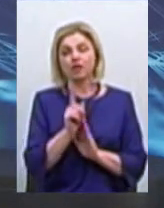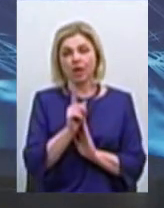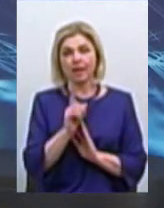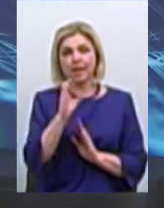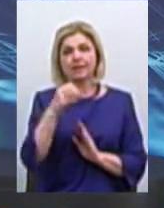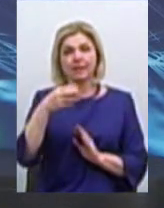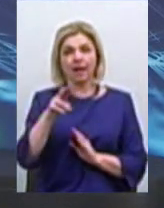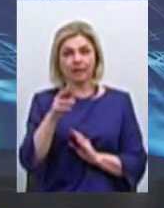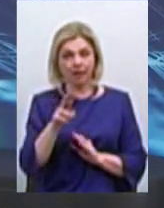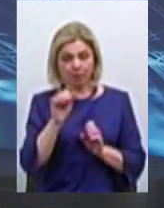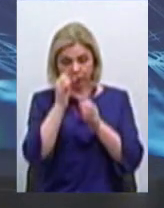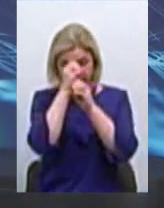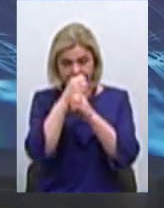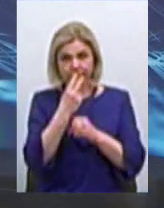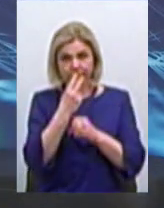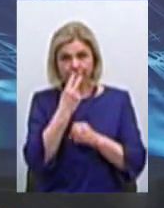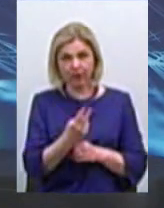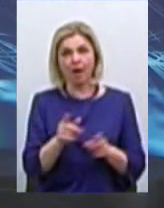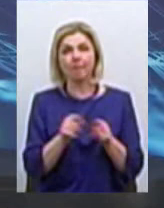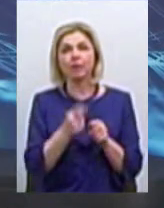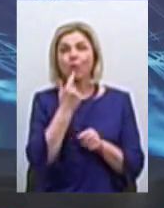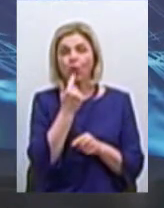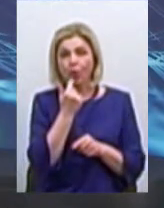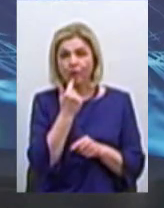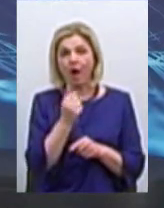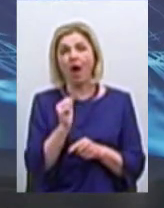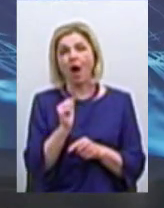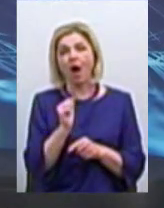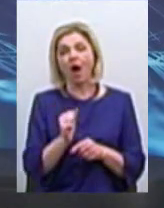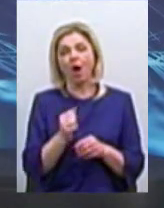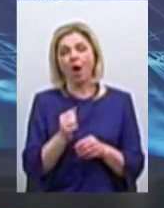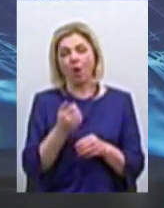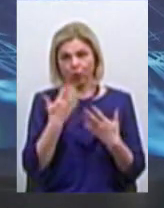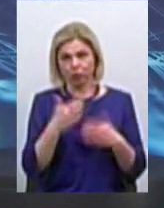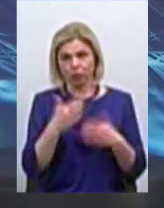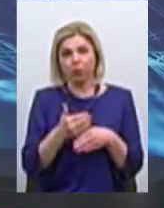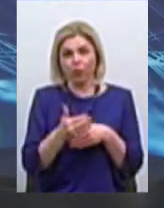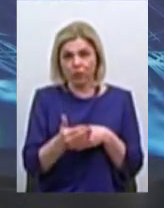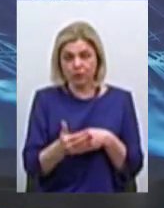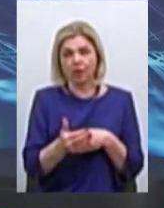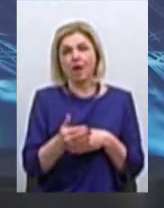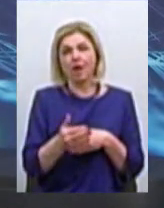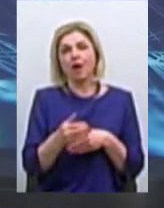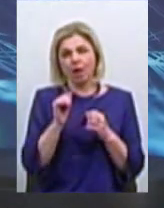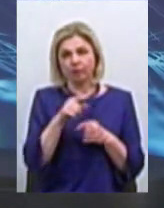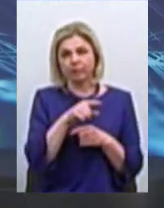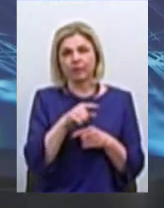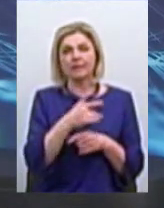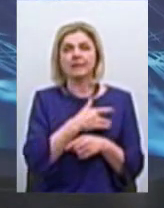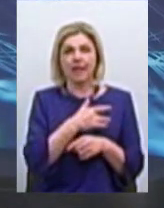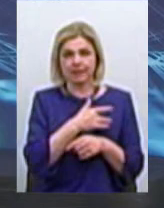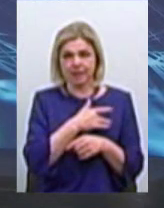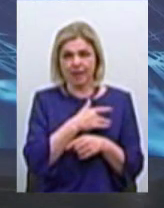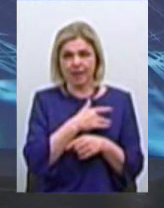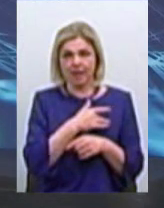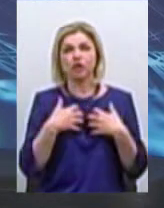під мікроскопом разом з еритроцитами, а уже половозріла стадія, вони локалізуються в серці